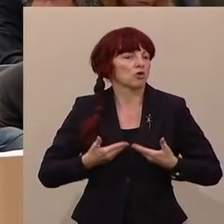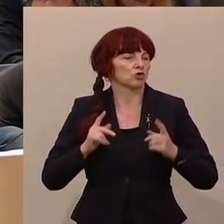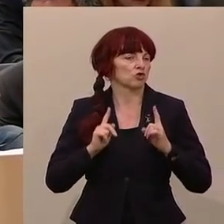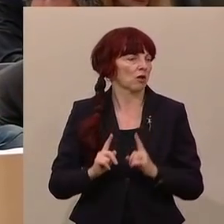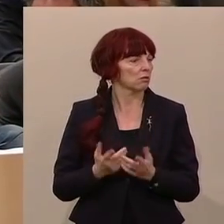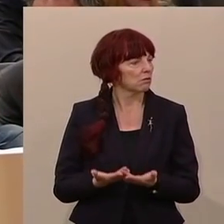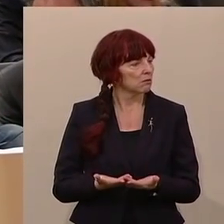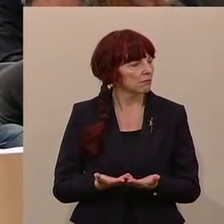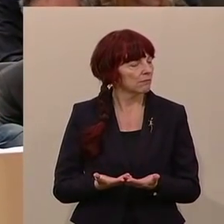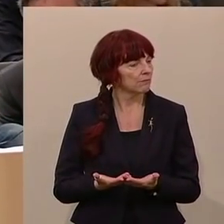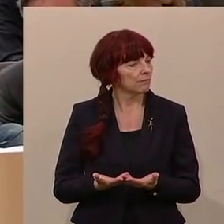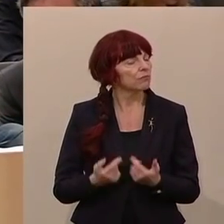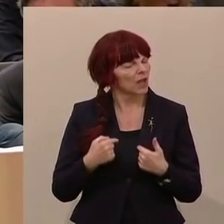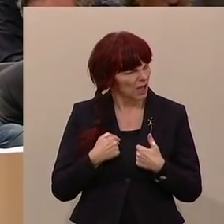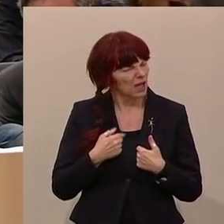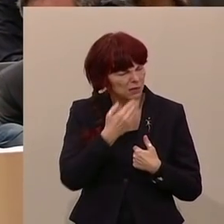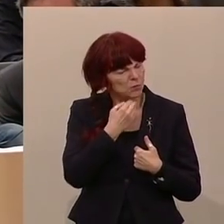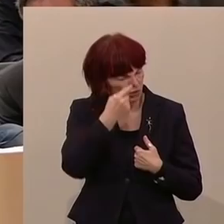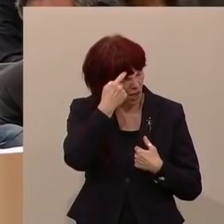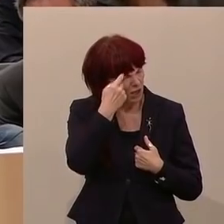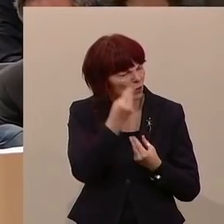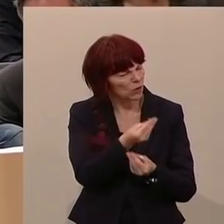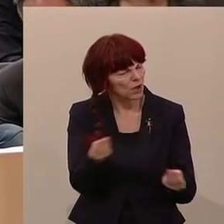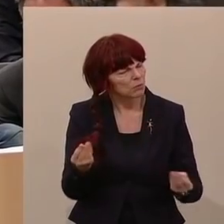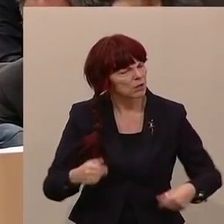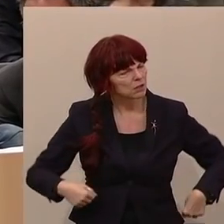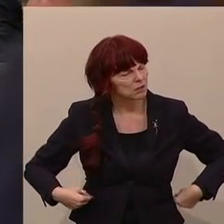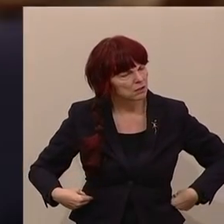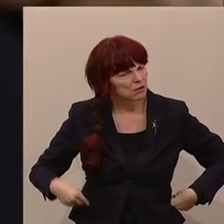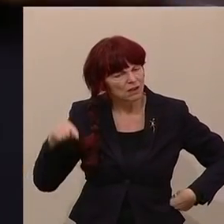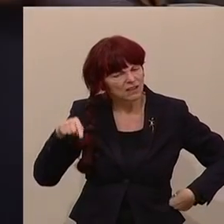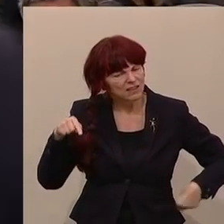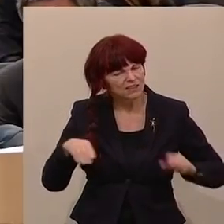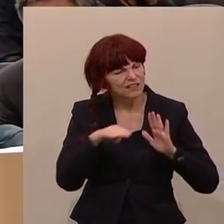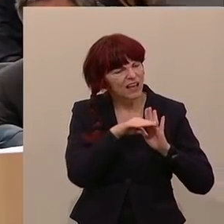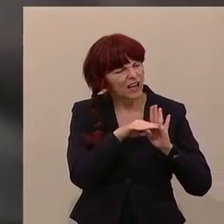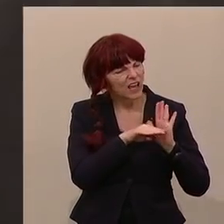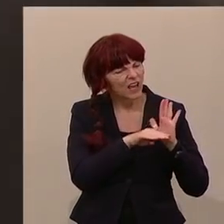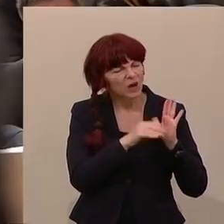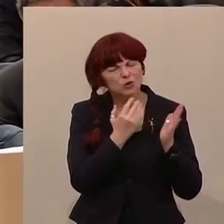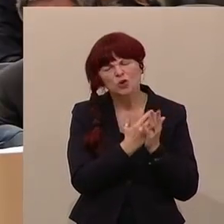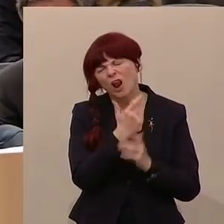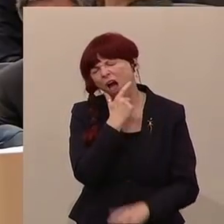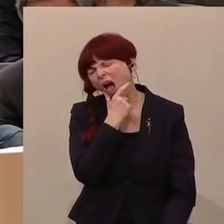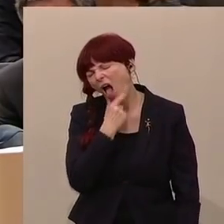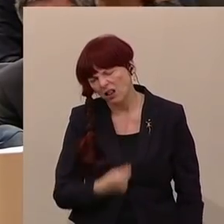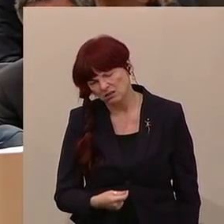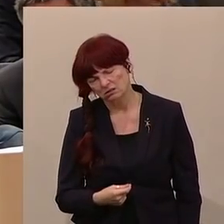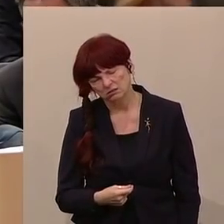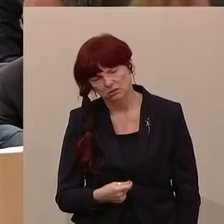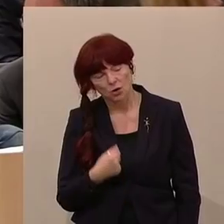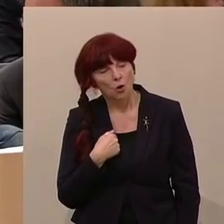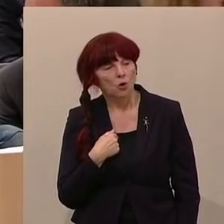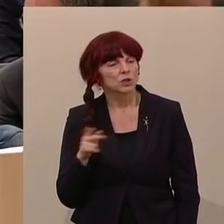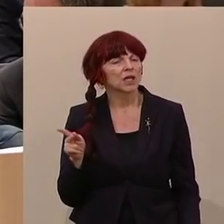Und ich darf schon daran erinnern, dass diese Regelung sehr, sehr alt ist. Und ich kann mich nicht